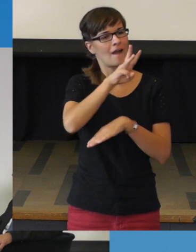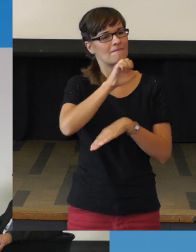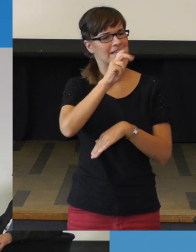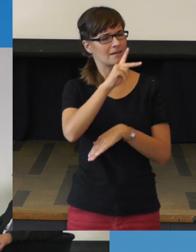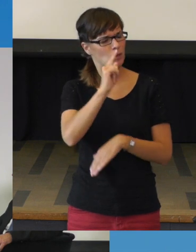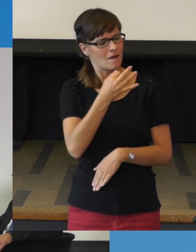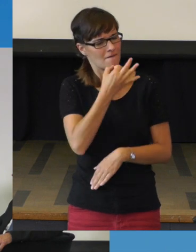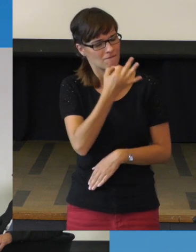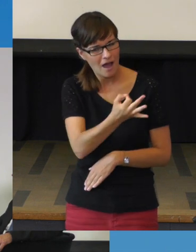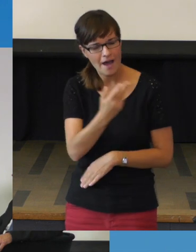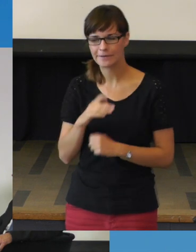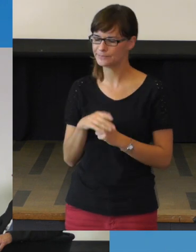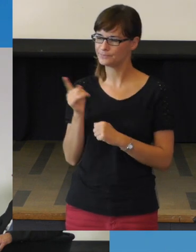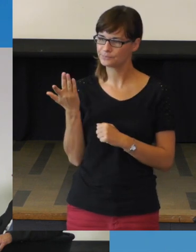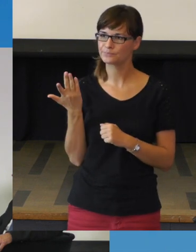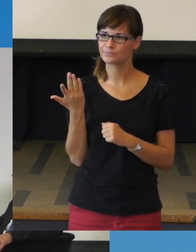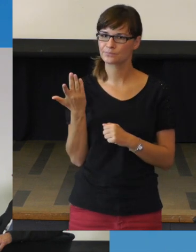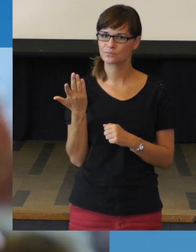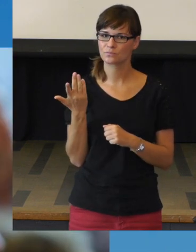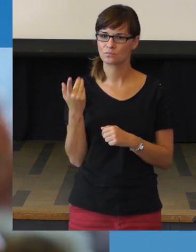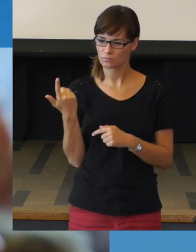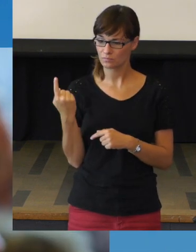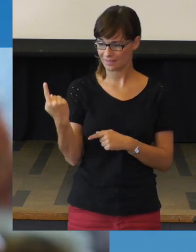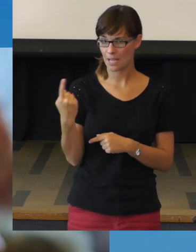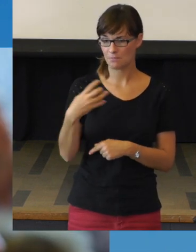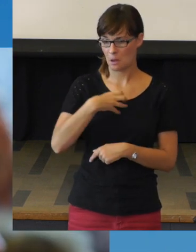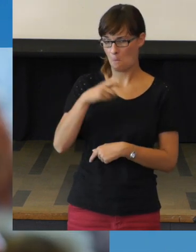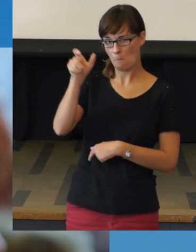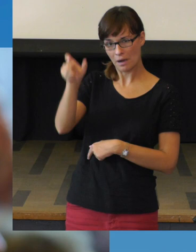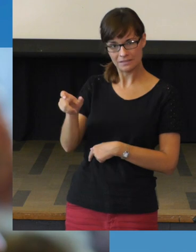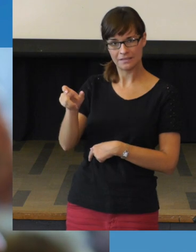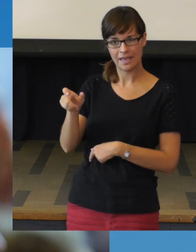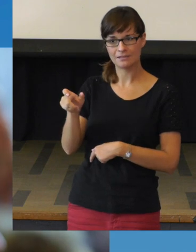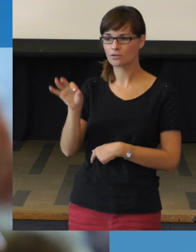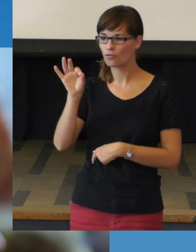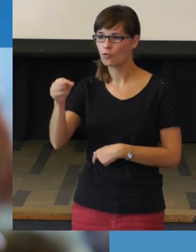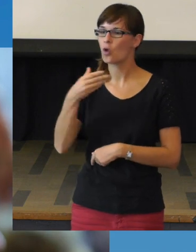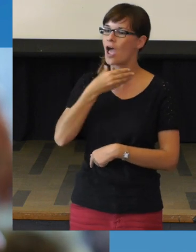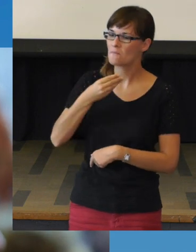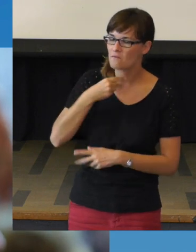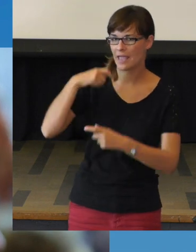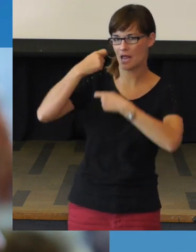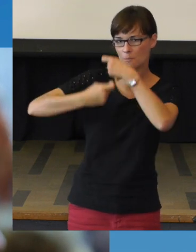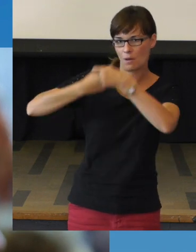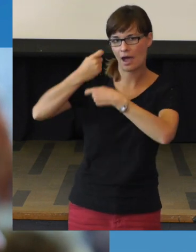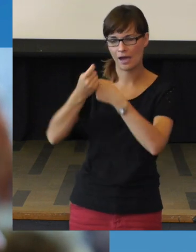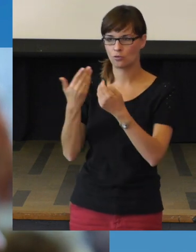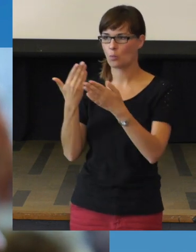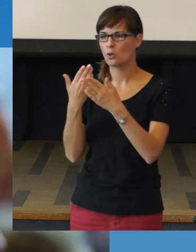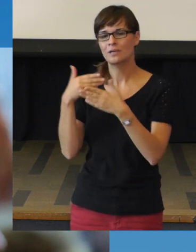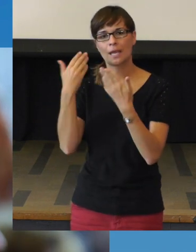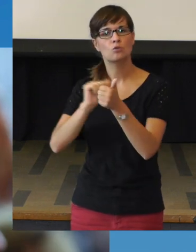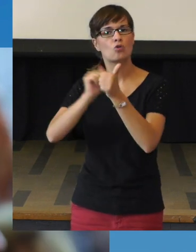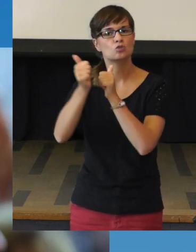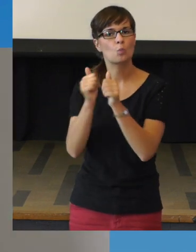einige Dinge, die Sie den Patienten wahrscheinlich dann begleitend zu einer Behandlung empfehlen. Wie sieht das aus mit so